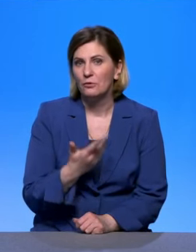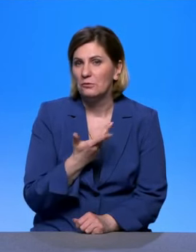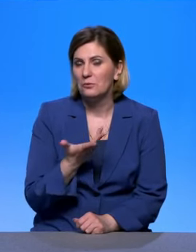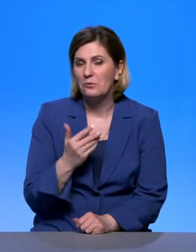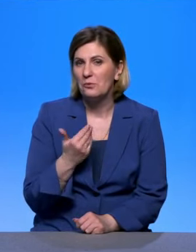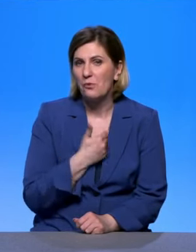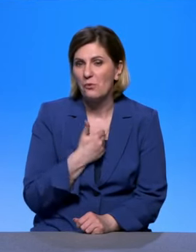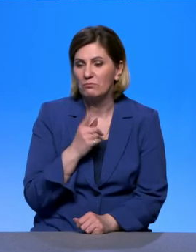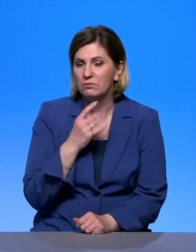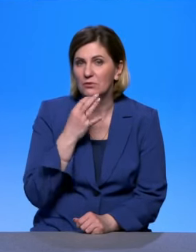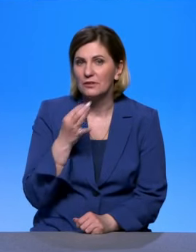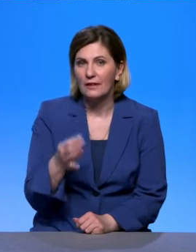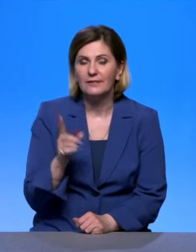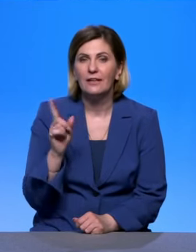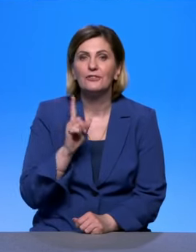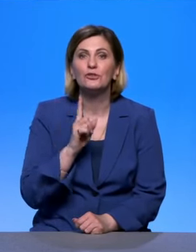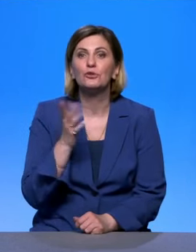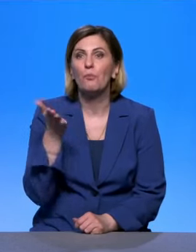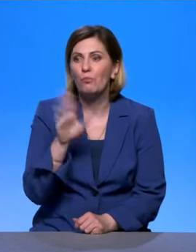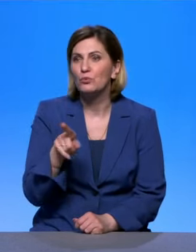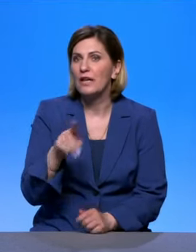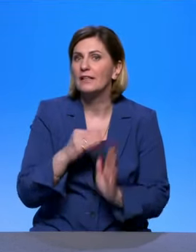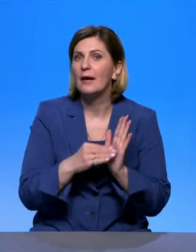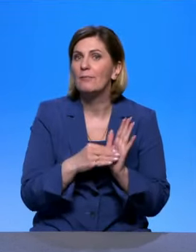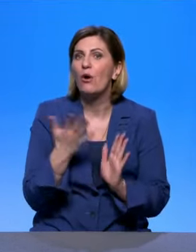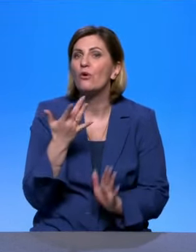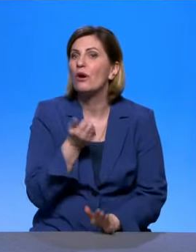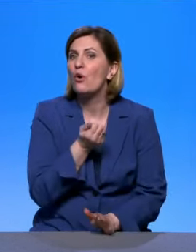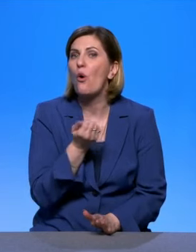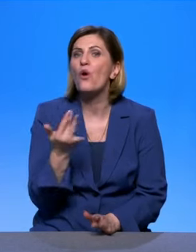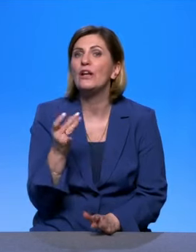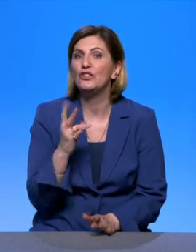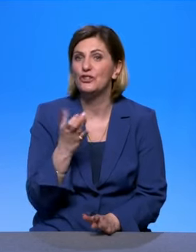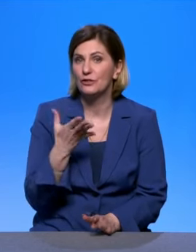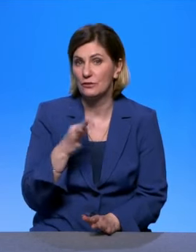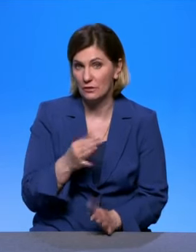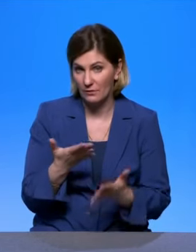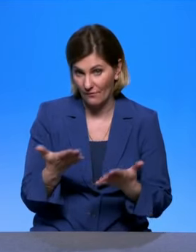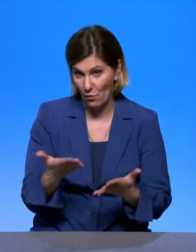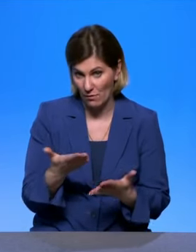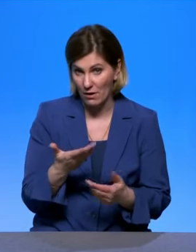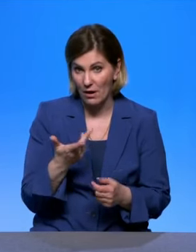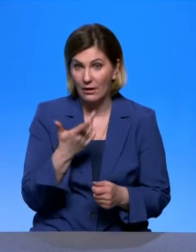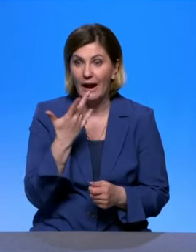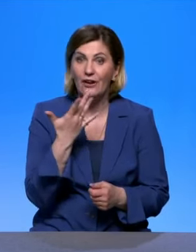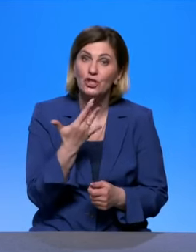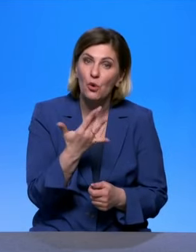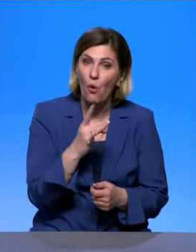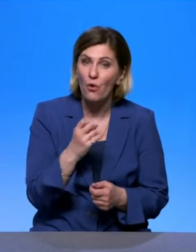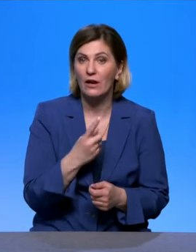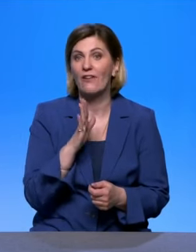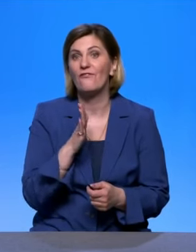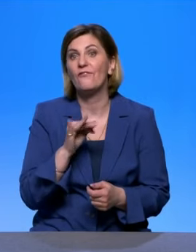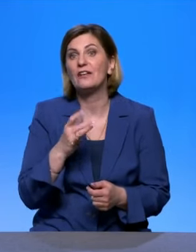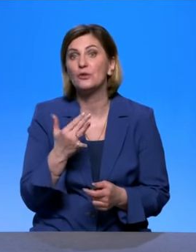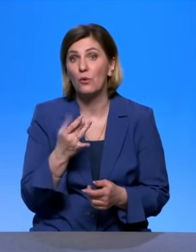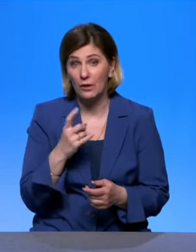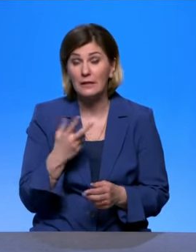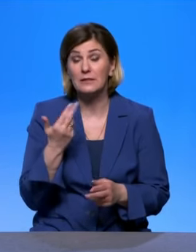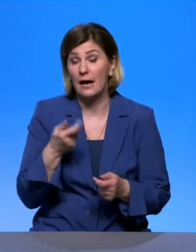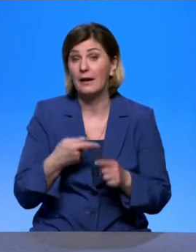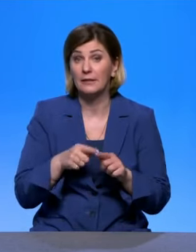если увеличилось, то насколько и во сколько раз, да, это очень больная на самом деле тема, и это действительно проблема,